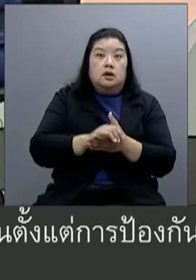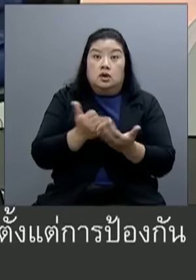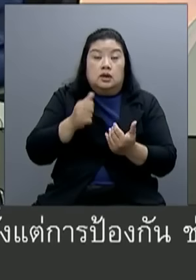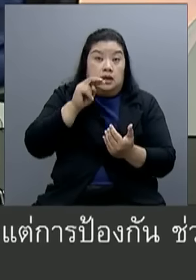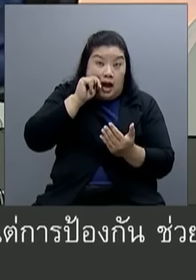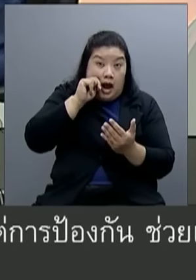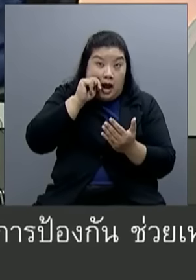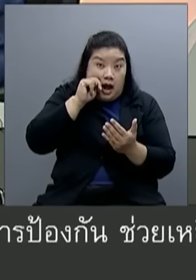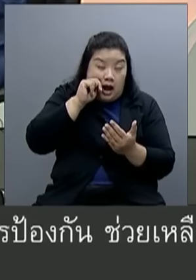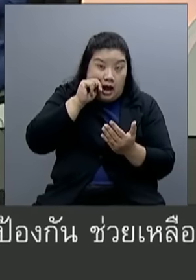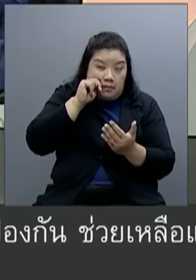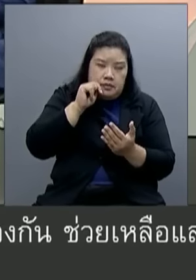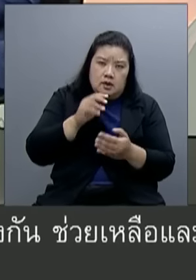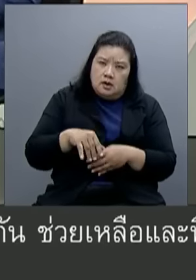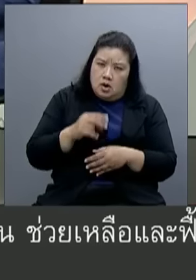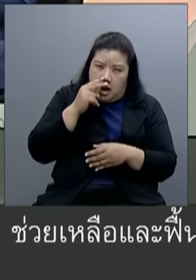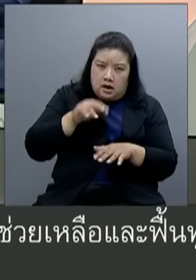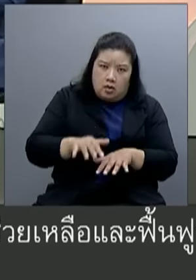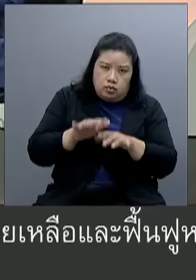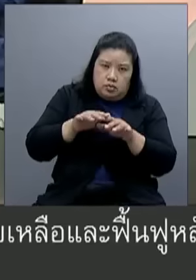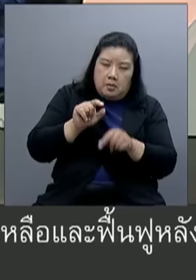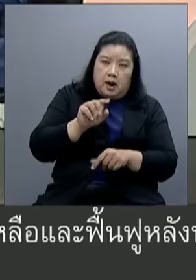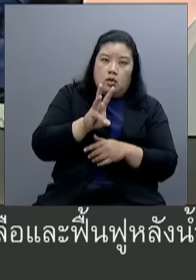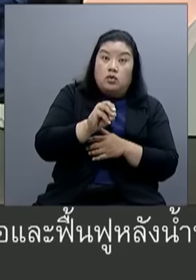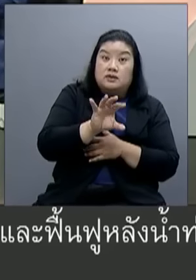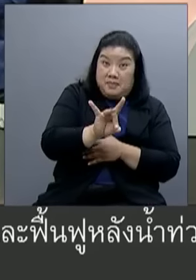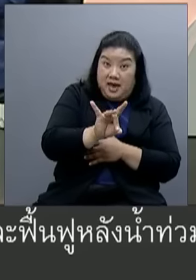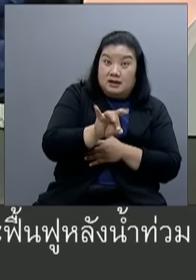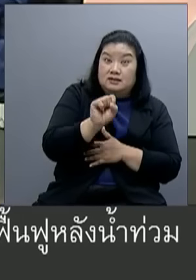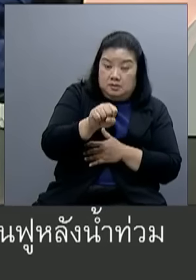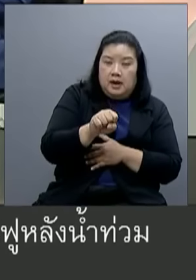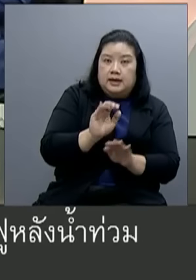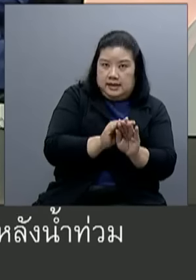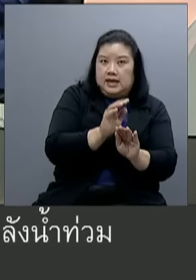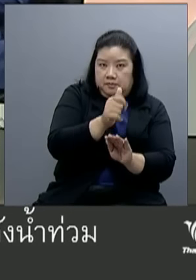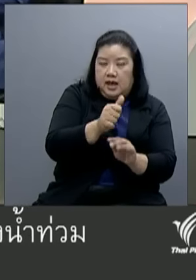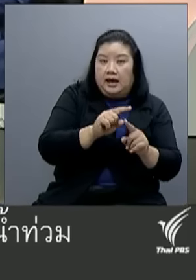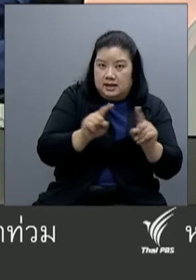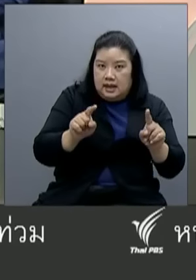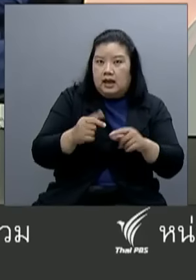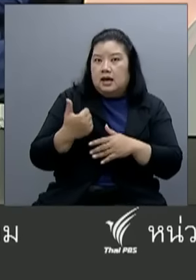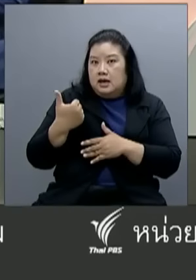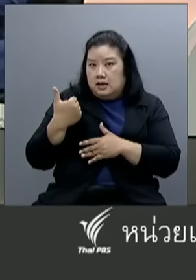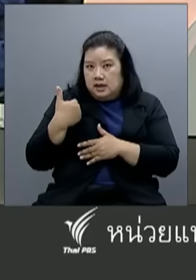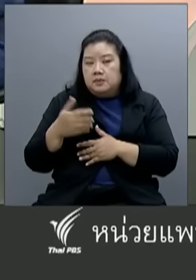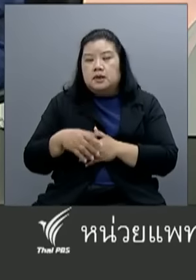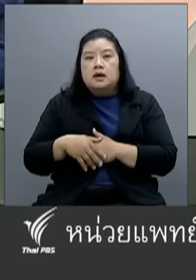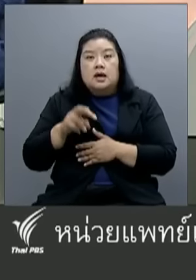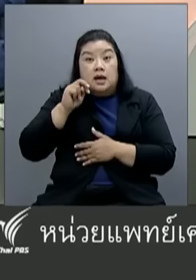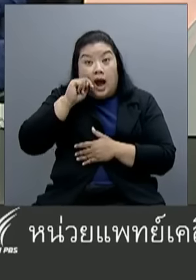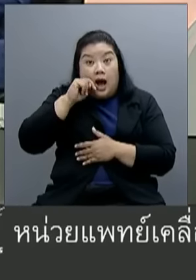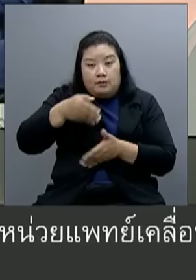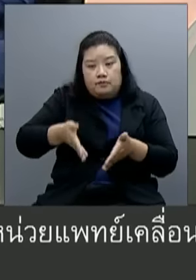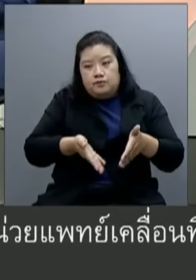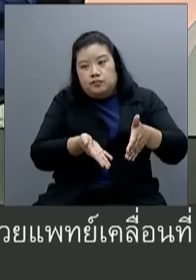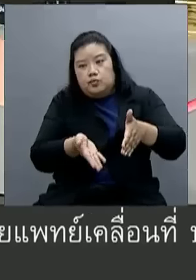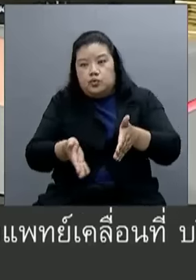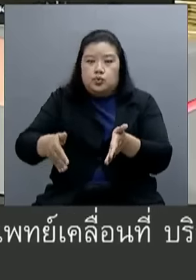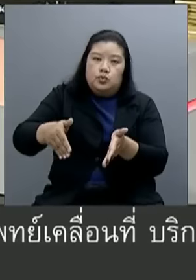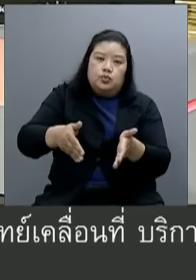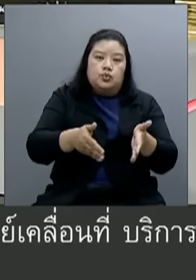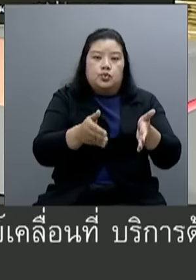ท่ากับว่าน้ำก้อนใหญ่ที่กำลังลงมาจากเชียงใหม่จะผ่านมาสารพีแล้วก็น่าจะไปเข้าแถวๆดอยเต่าใช่ไหมคะ ครับใช่ครับ และปิงเนี่ยก็ภูมิ